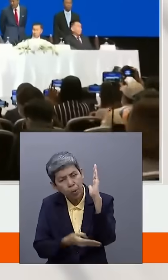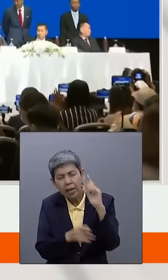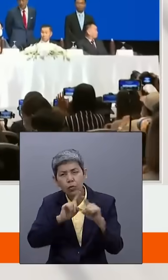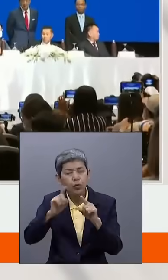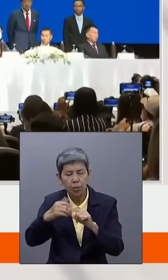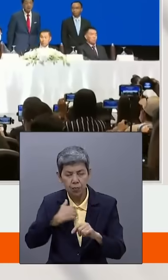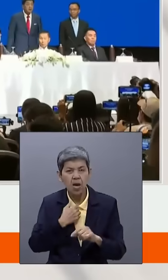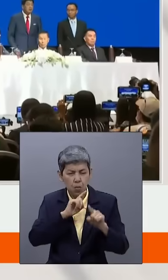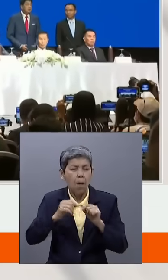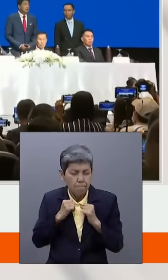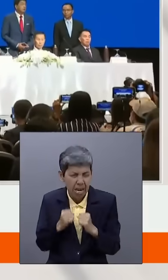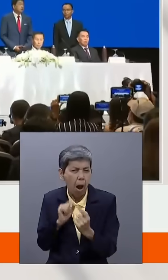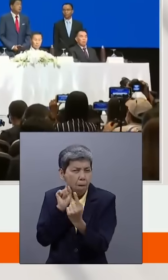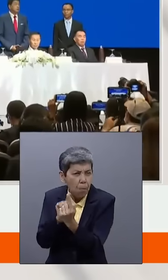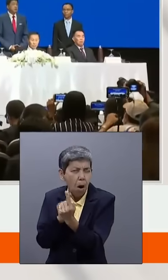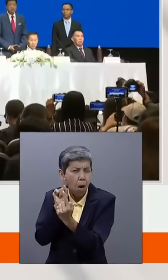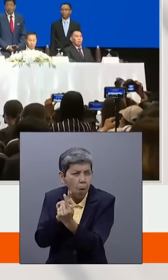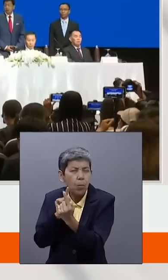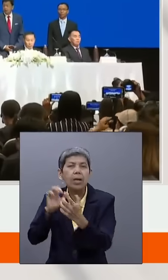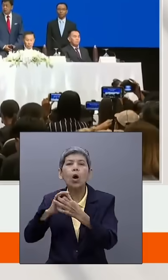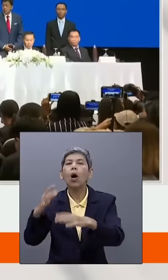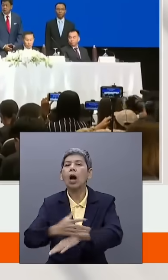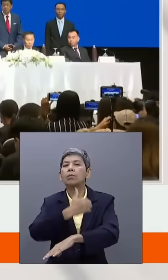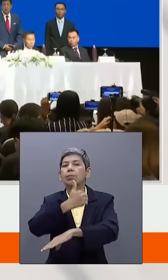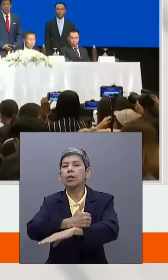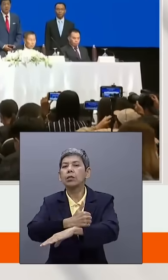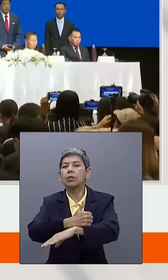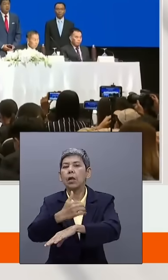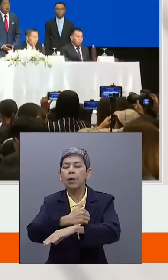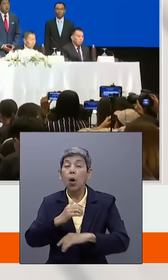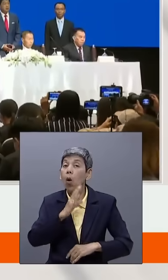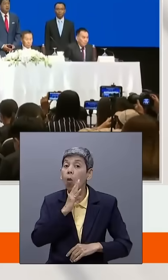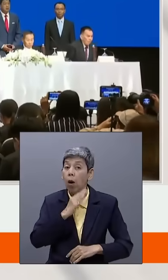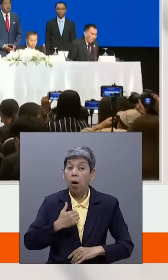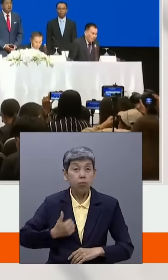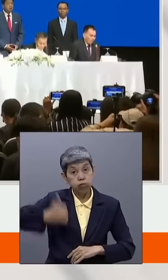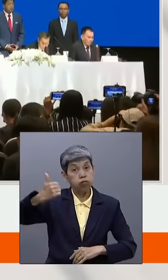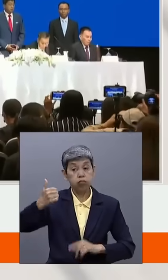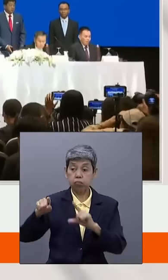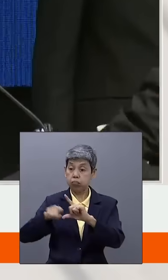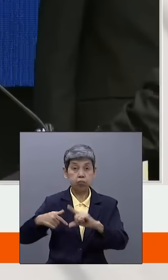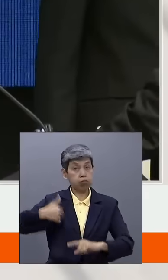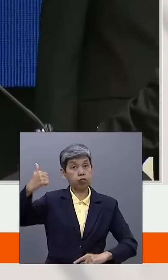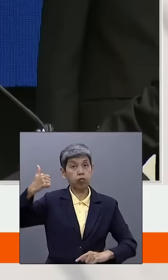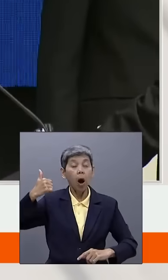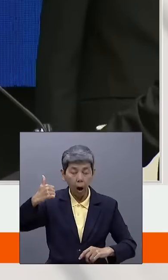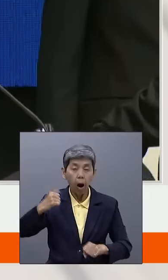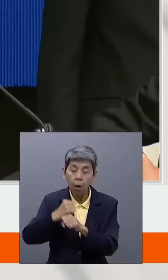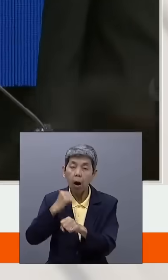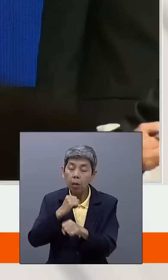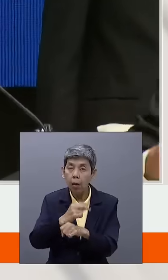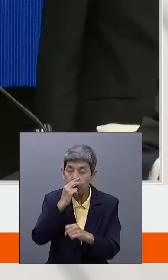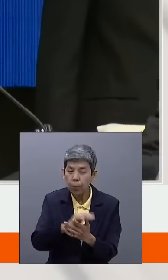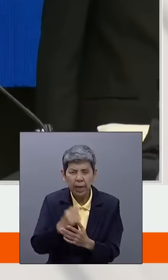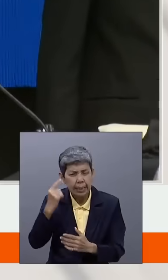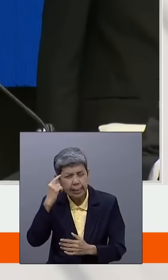บนี้มันมีมันเป็นจังหวะทางการเมืองที่วันหนึ่งเมื่อชนะเลือกตั้งมีอำนาจเข้ามาเนี่ยใช่ไหมครับการคิดเรื่อง